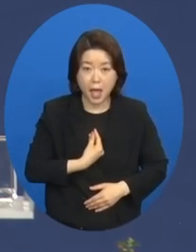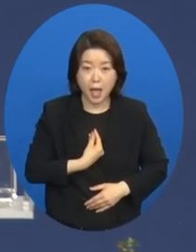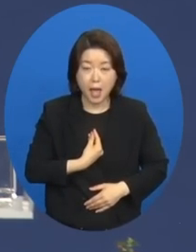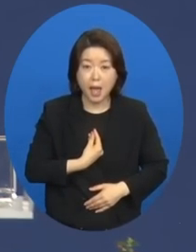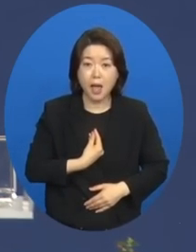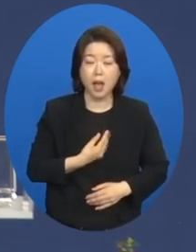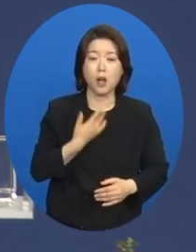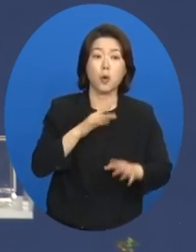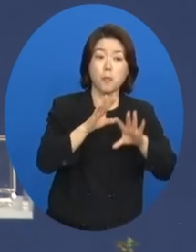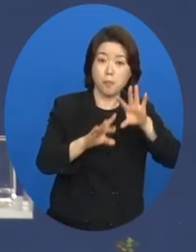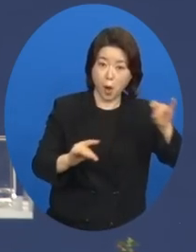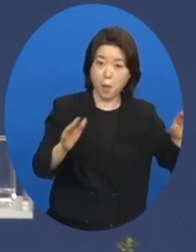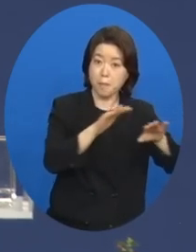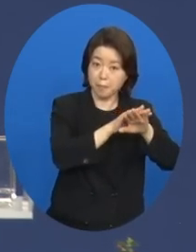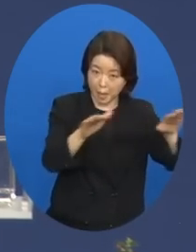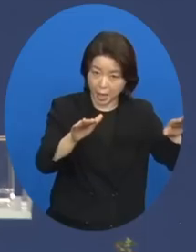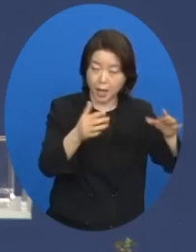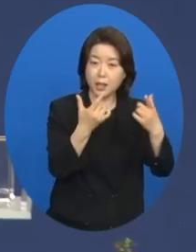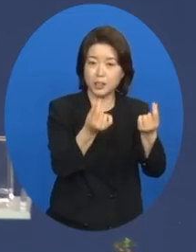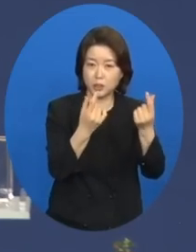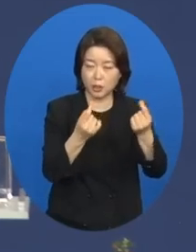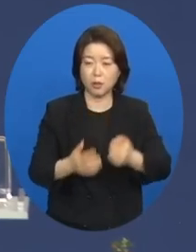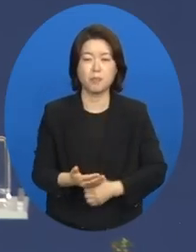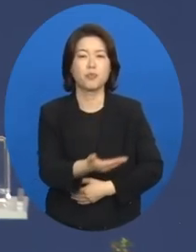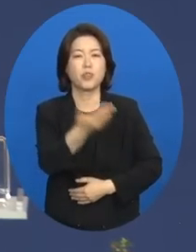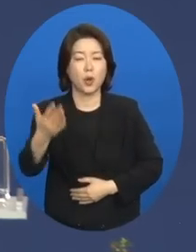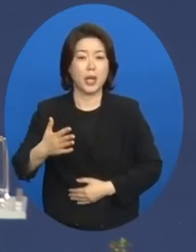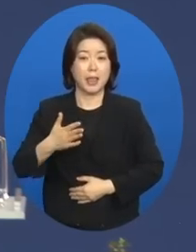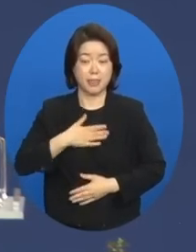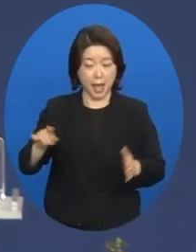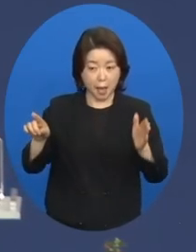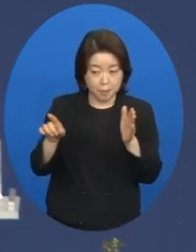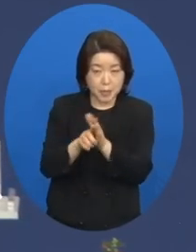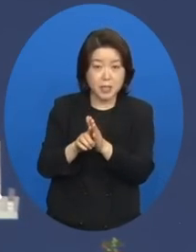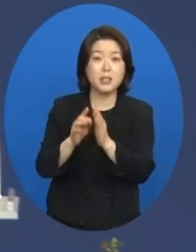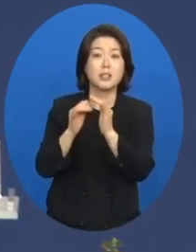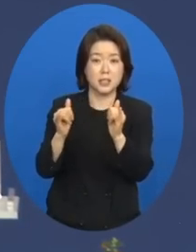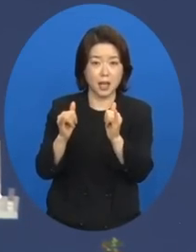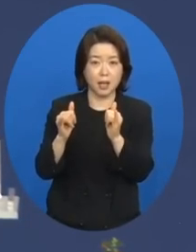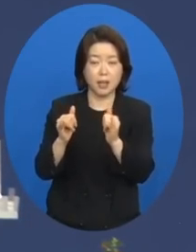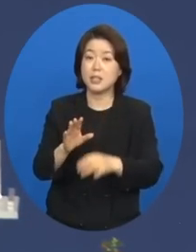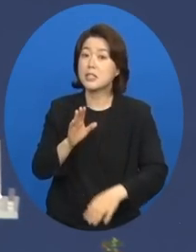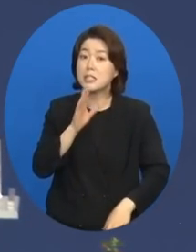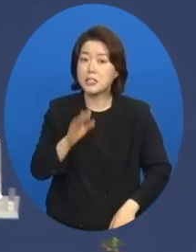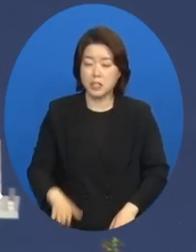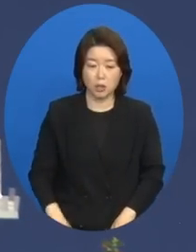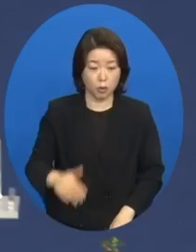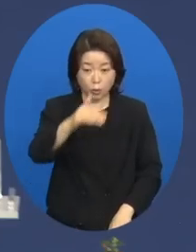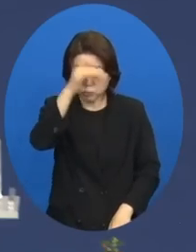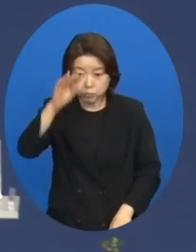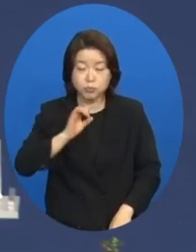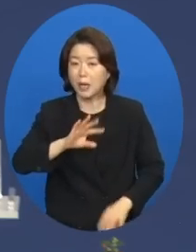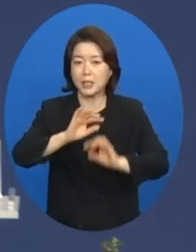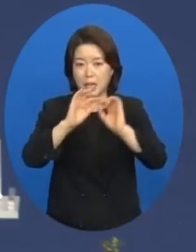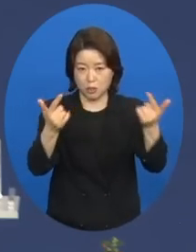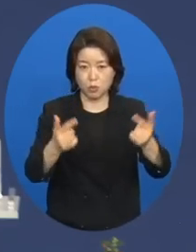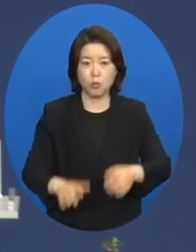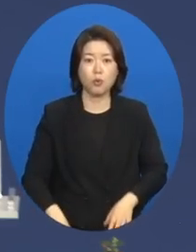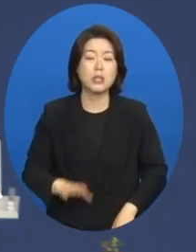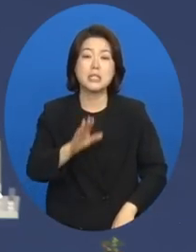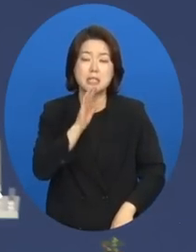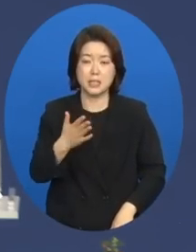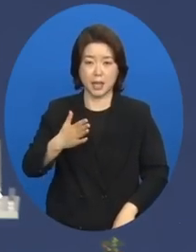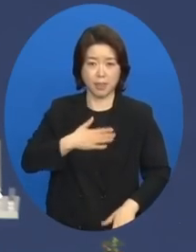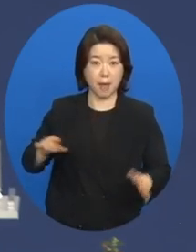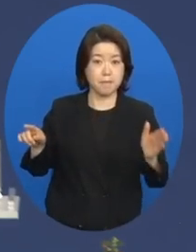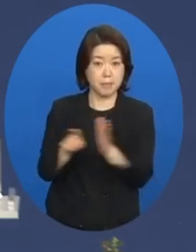마시면 해갈이 되는 것처럼 너희가 나를 믿는 자는 실제로 그냥 구경만 하는 거 말고 실제로